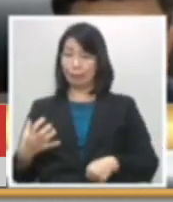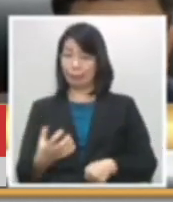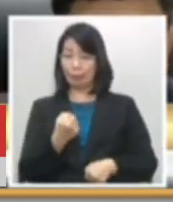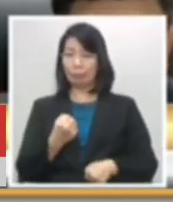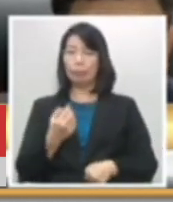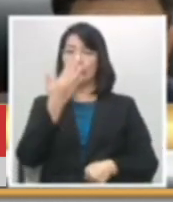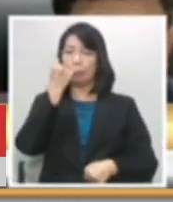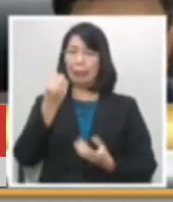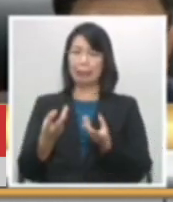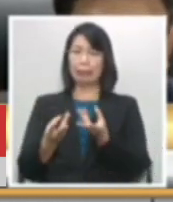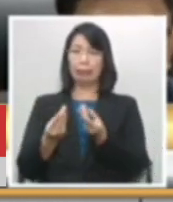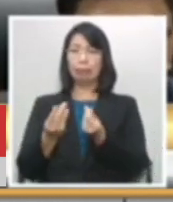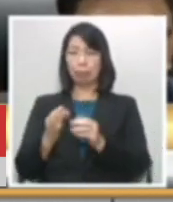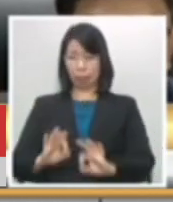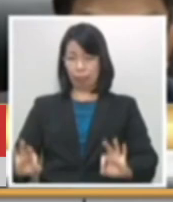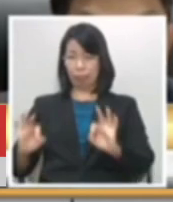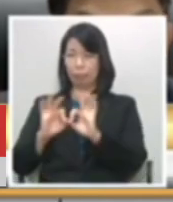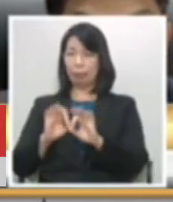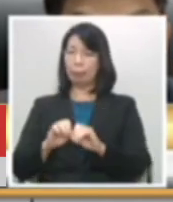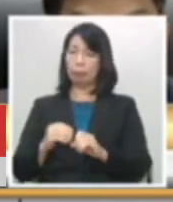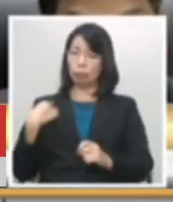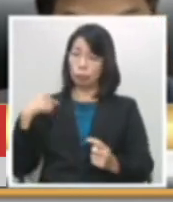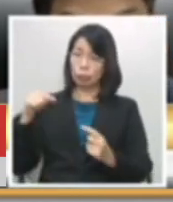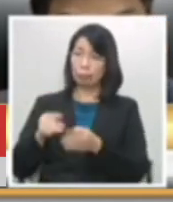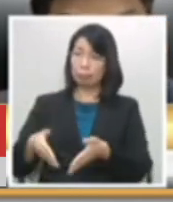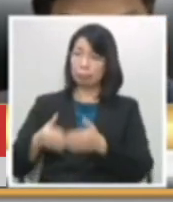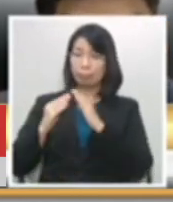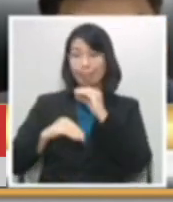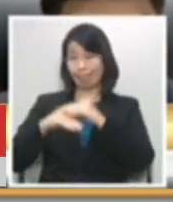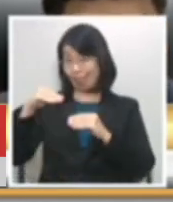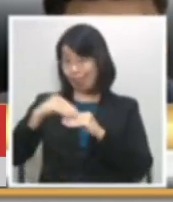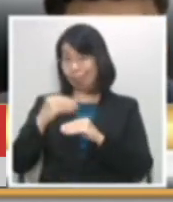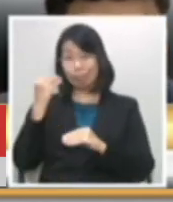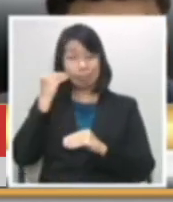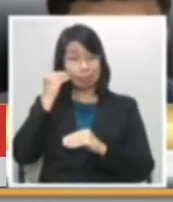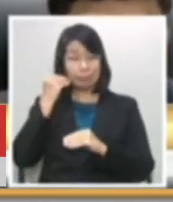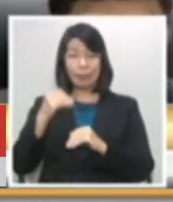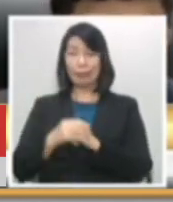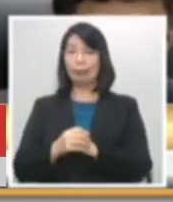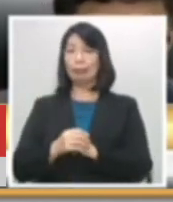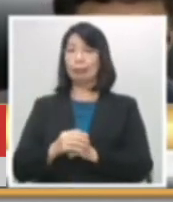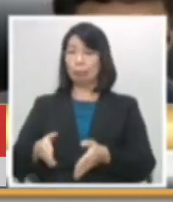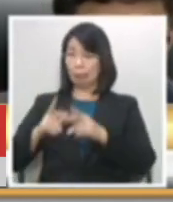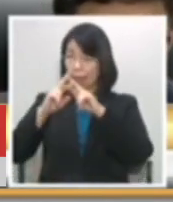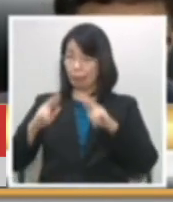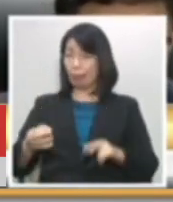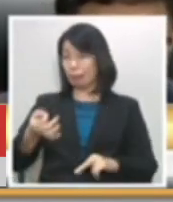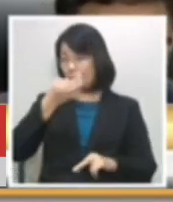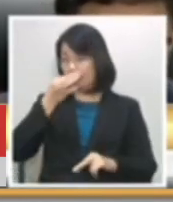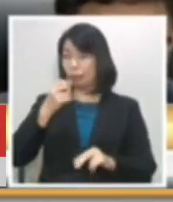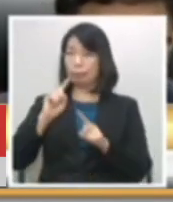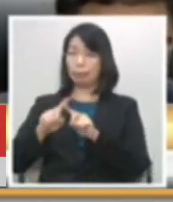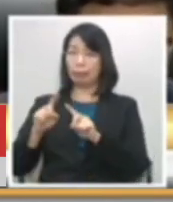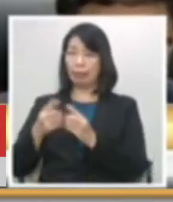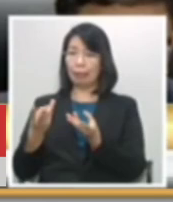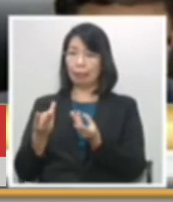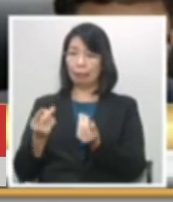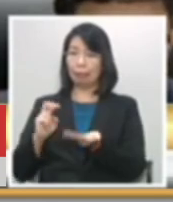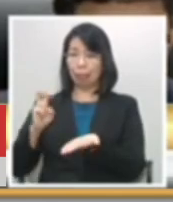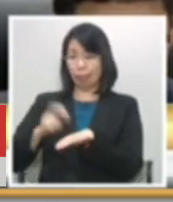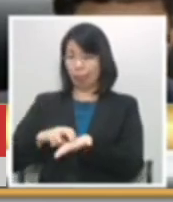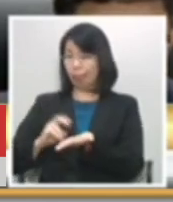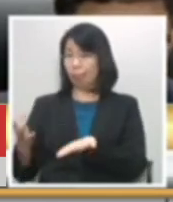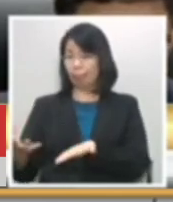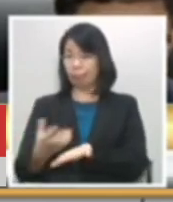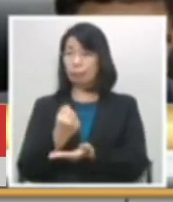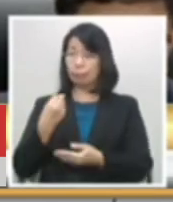ชีพไม่ว่าจะเป็นที่อยู่อาศัยไม่ว่าจะเป็นที่อยู่ที่ทำกินการได้มาซึ่งกรรมสิทธิ์